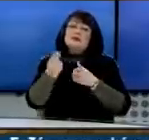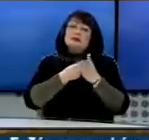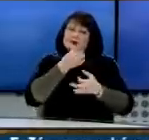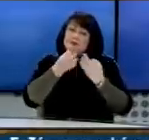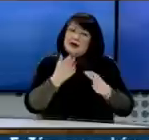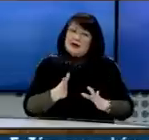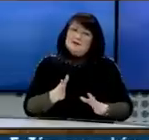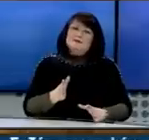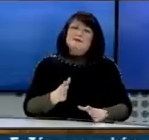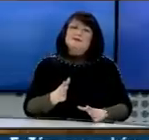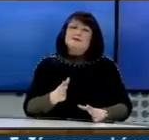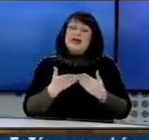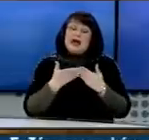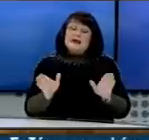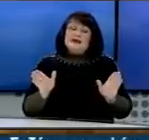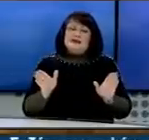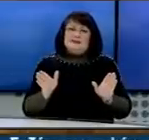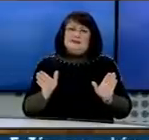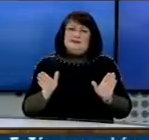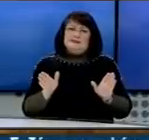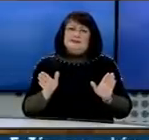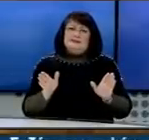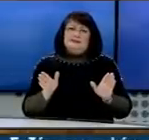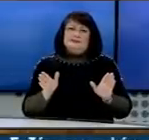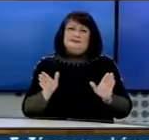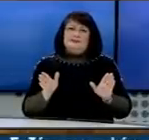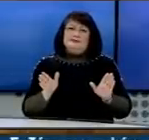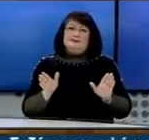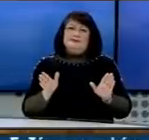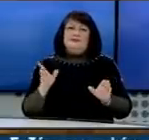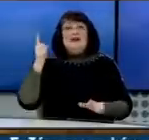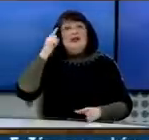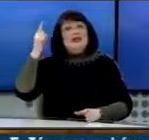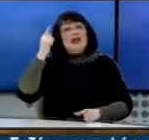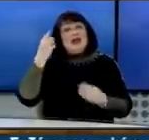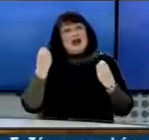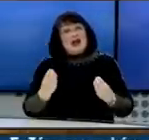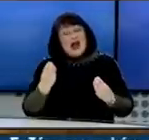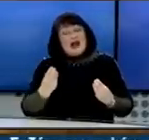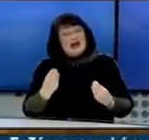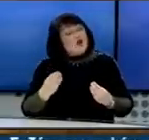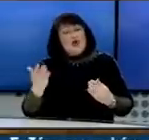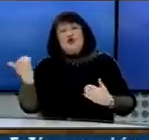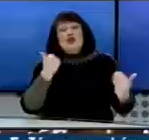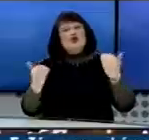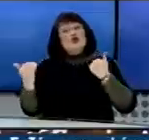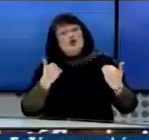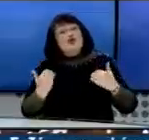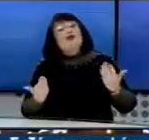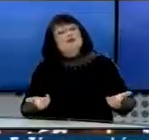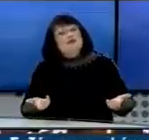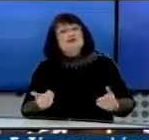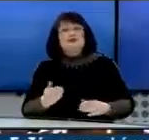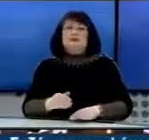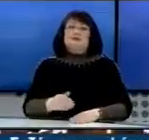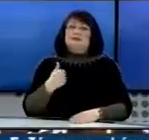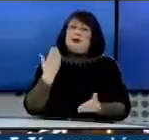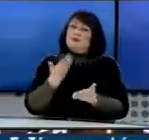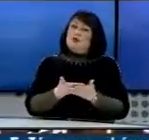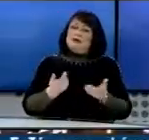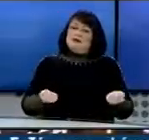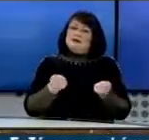φορές, είναι ανοιχτή σε κάθε γόνιμη ιδέα, από κάθε ρεύμα. Είναι μια παράταξη που έχει αποδείξει